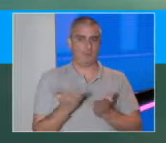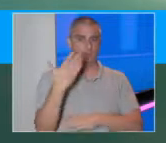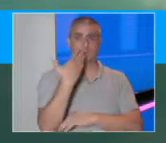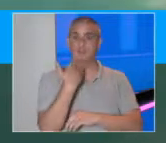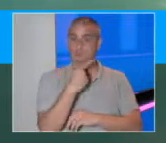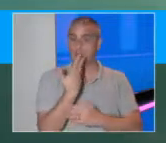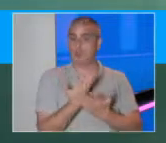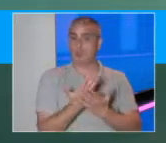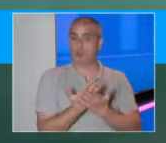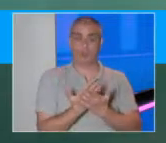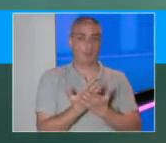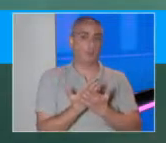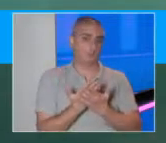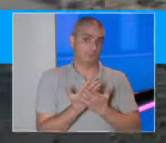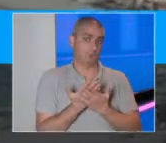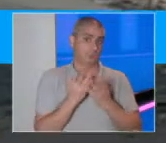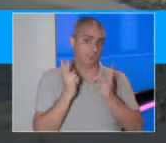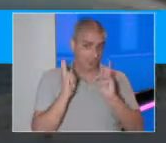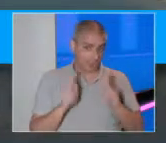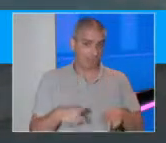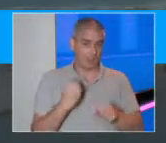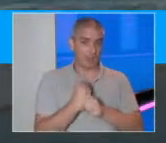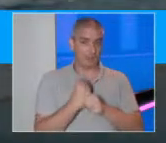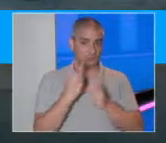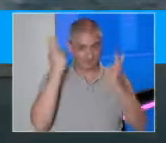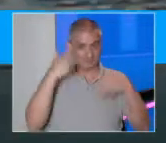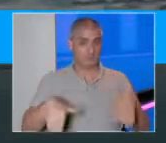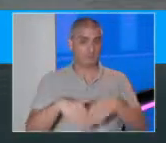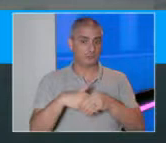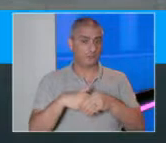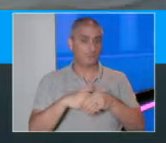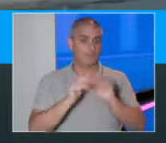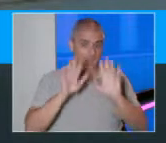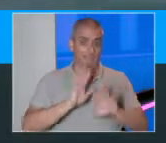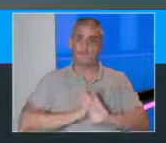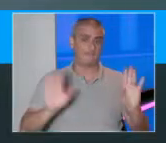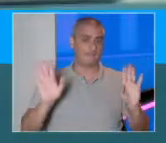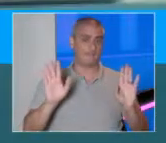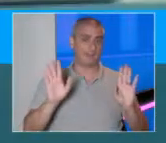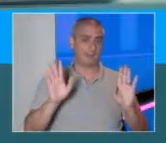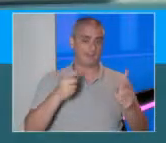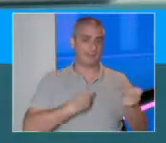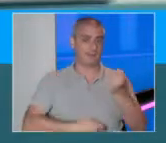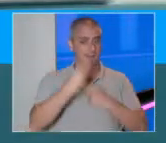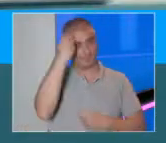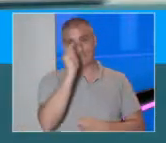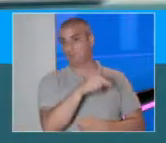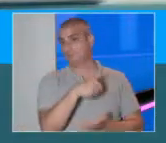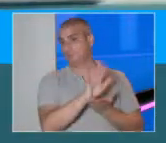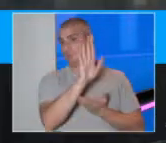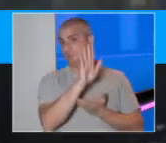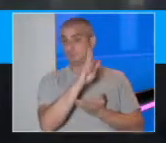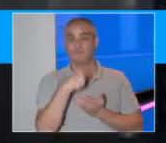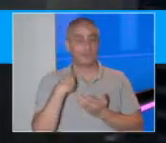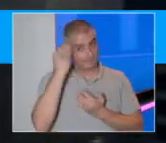שמדינת ישראל הוכיחה שאפשר להשיג הסכם שלום גם בלי המטבע הפלסטיני. כן. אני מסביר